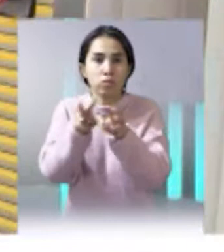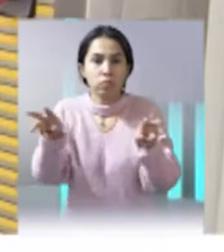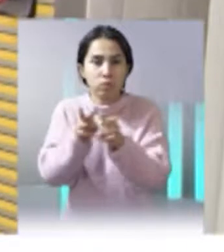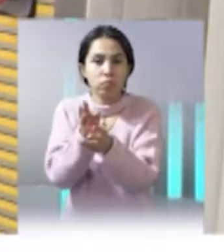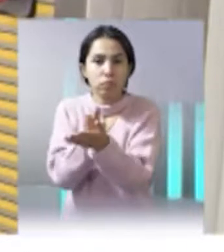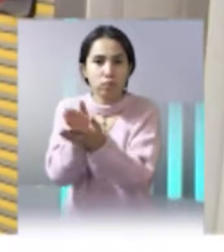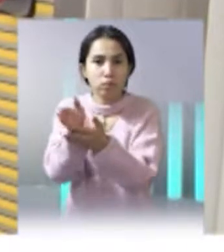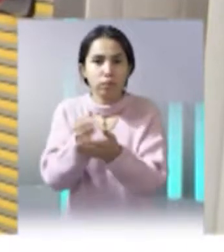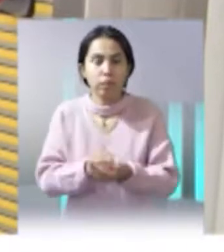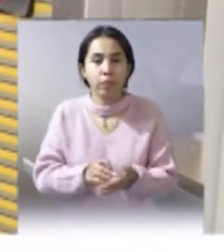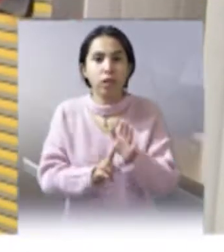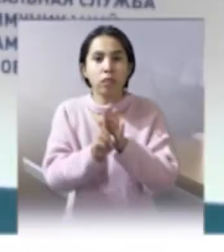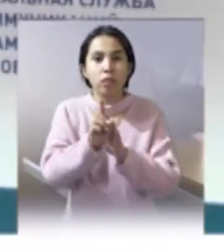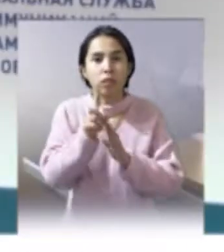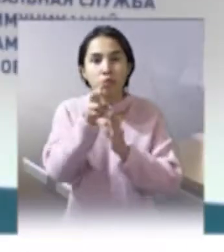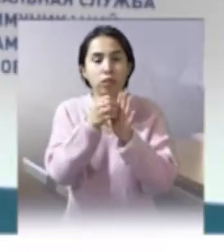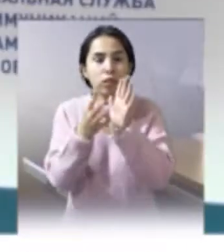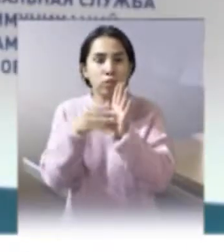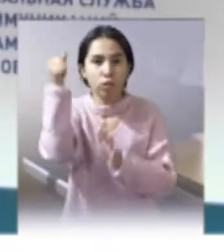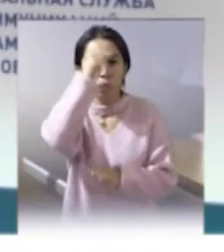70,1 тысяч единиц.